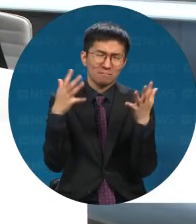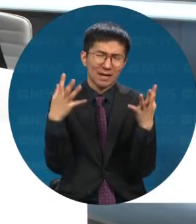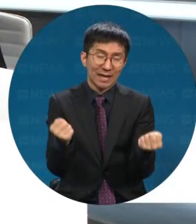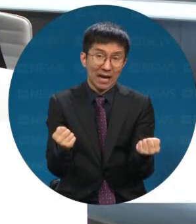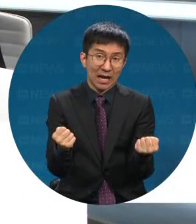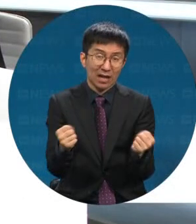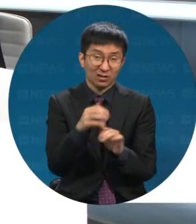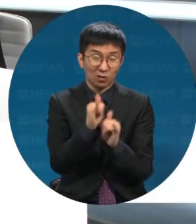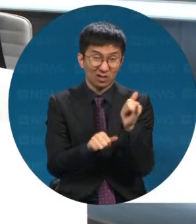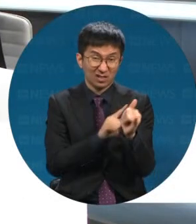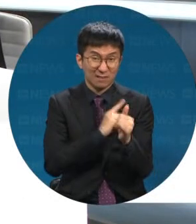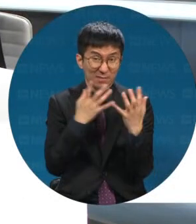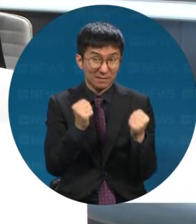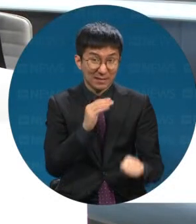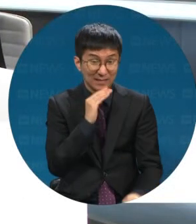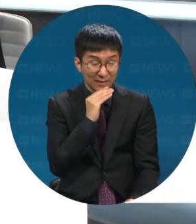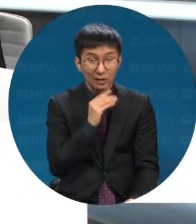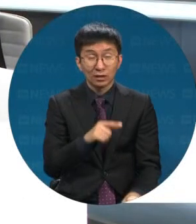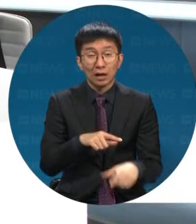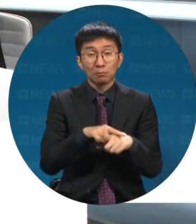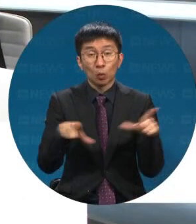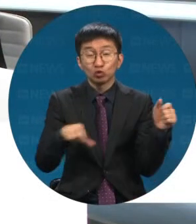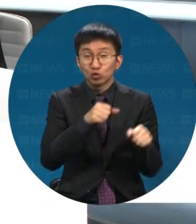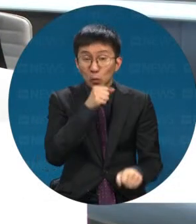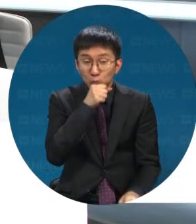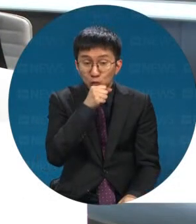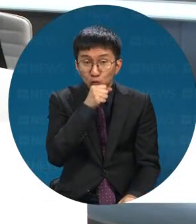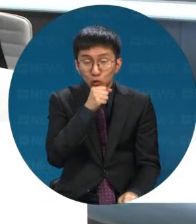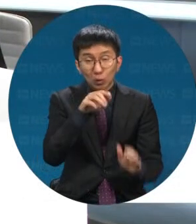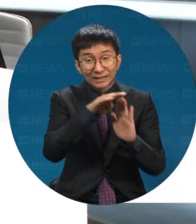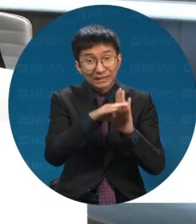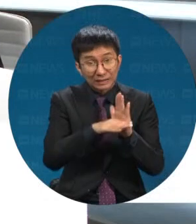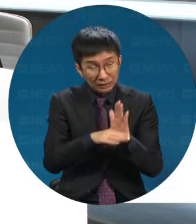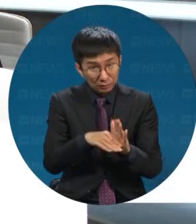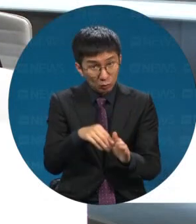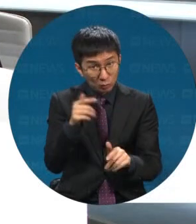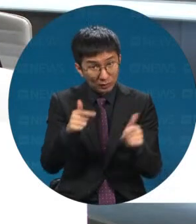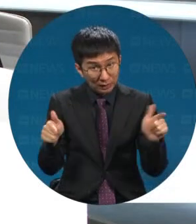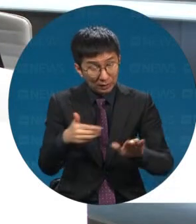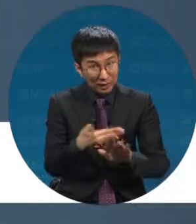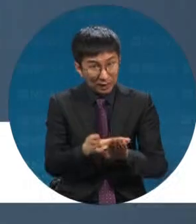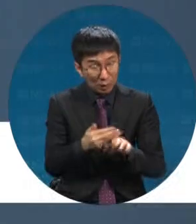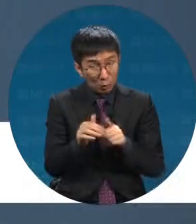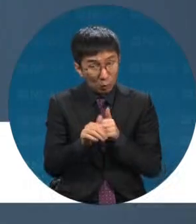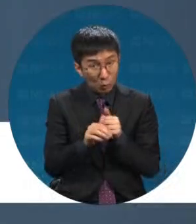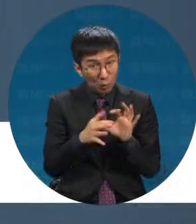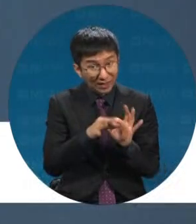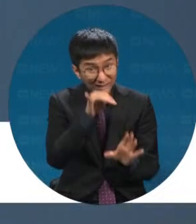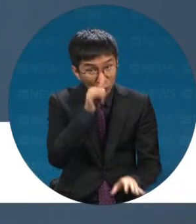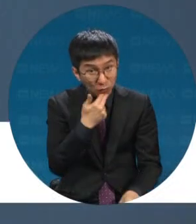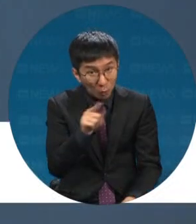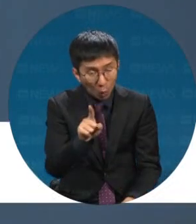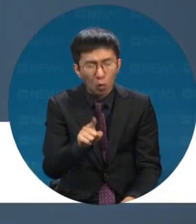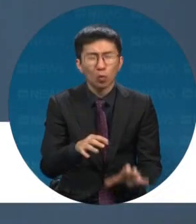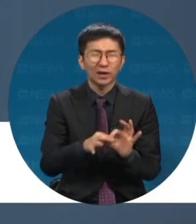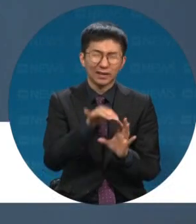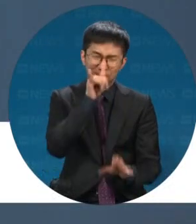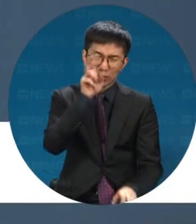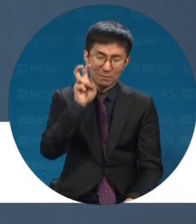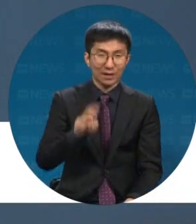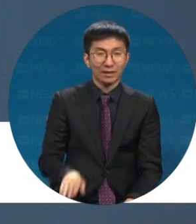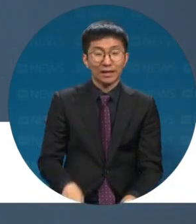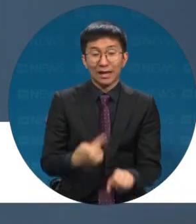네. 전반적인 표준 점수나 등급 분포에도 영향을 미칠까요? 상당한 영향을 미칠 거다라고 생각을 합니다. 작년도